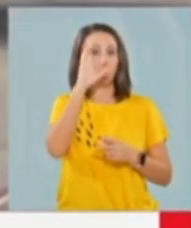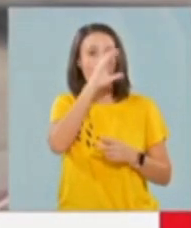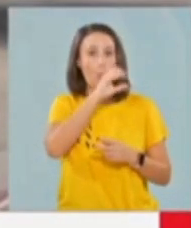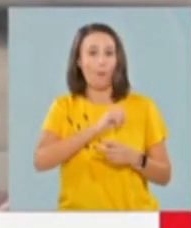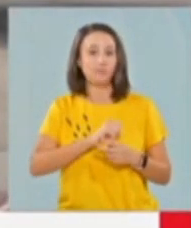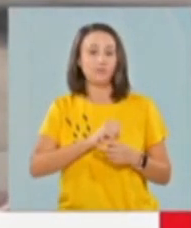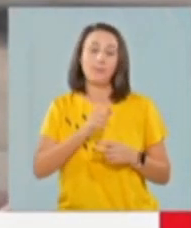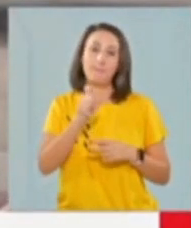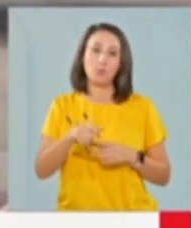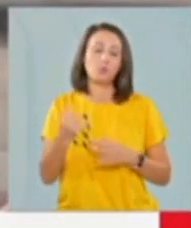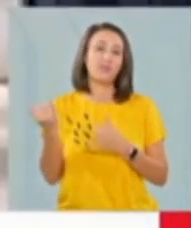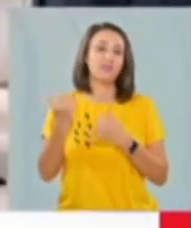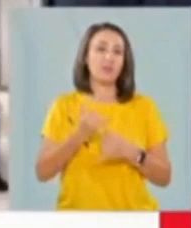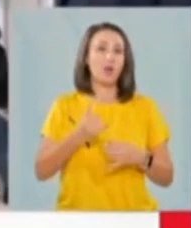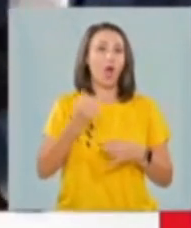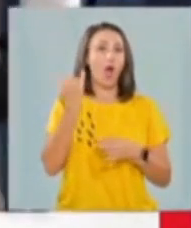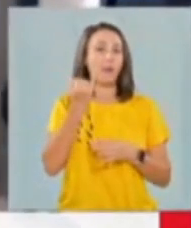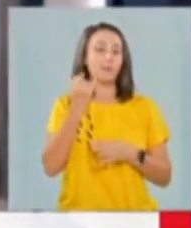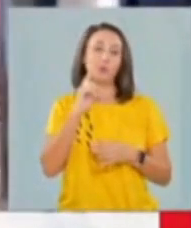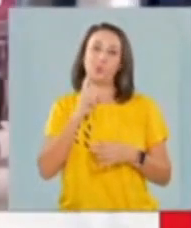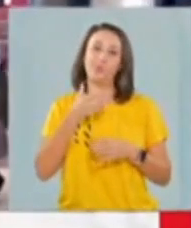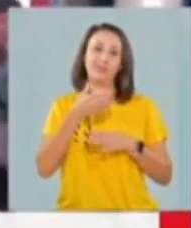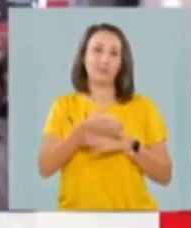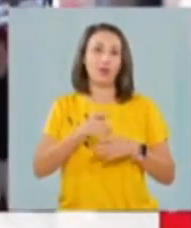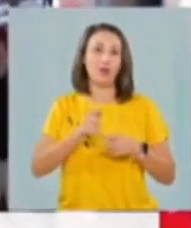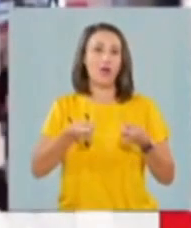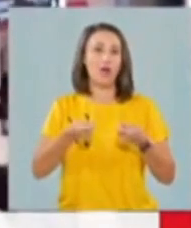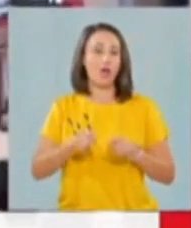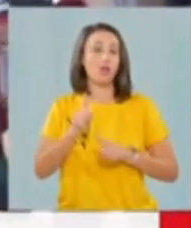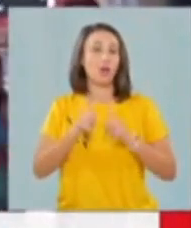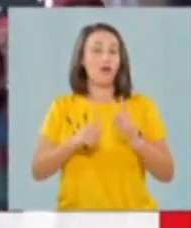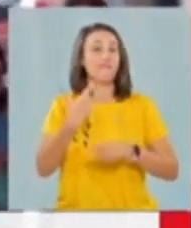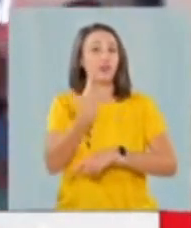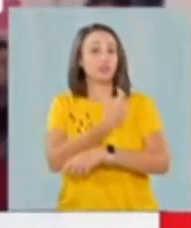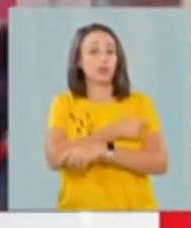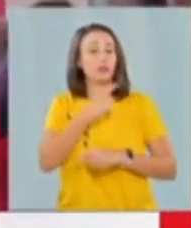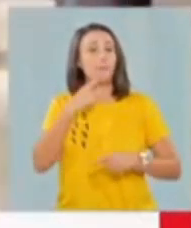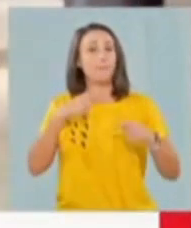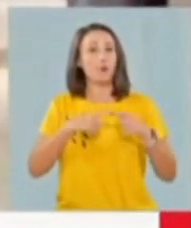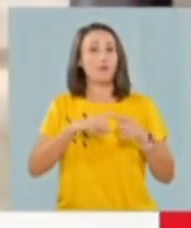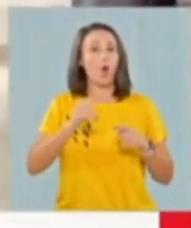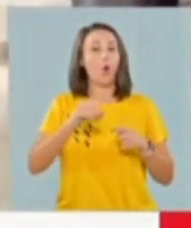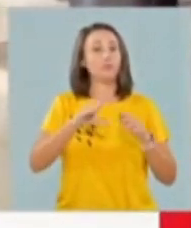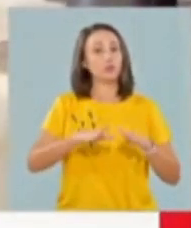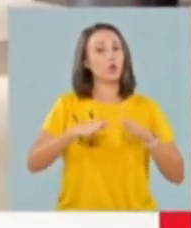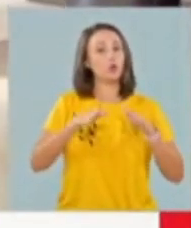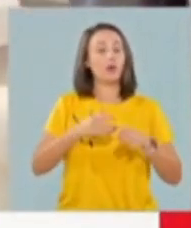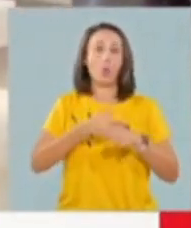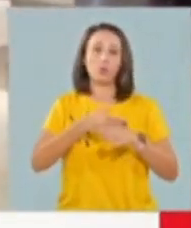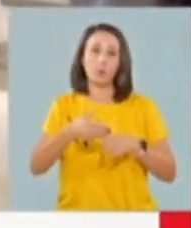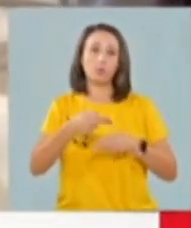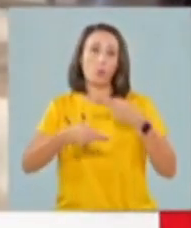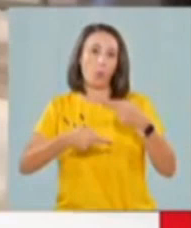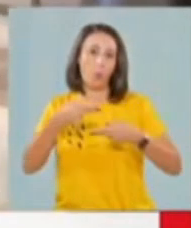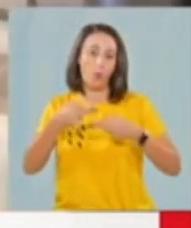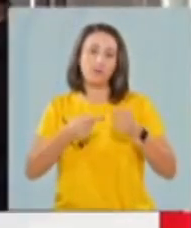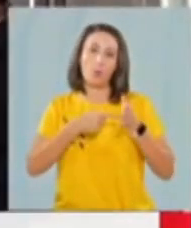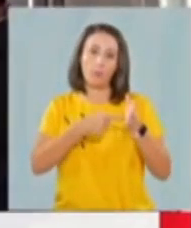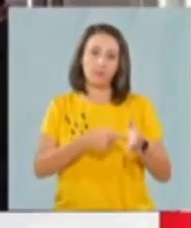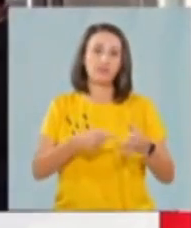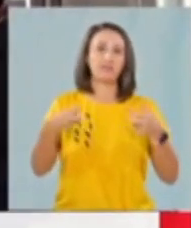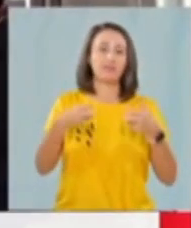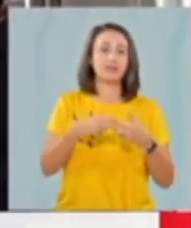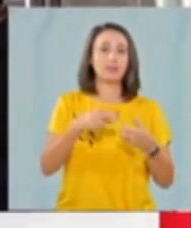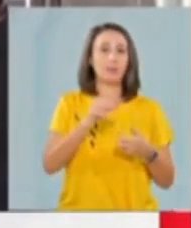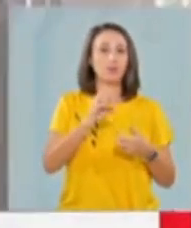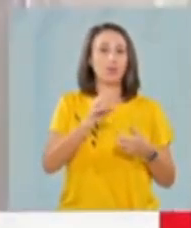persoanele care vin din zona galbenă nu intră în carantină dacă sunt vaccinate împotriva cu ovăz 19 au trecut prin boală sau prezintă un test pe